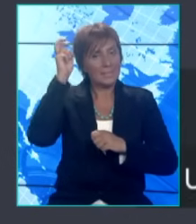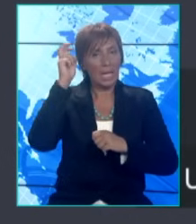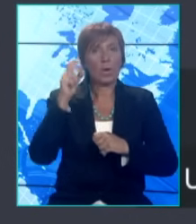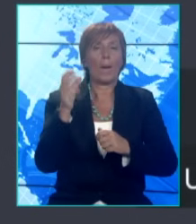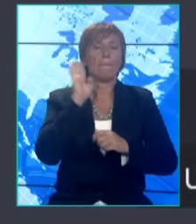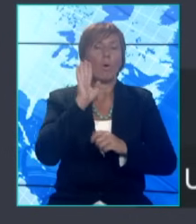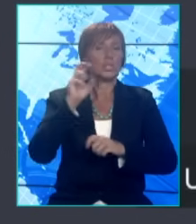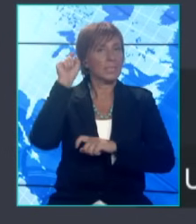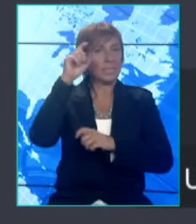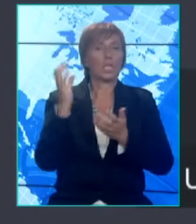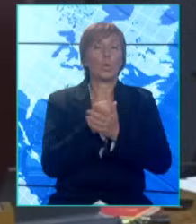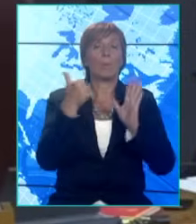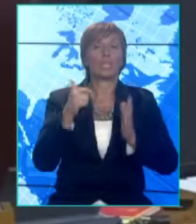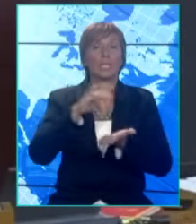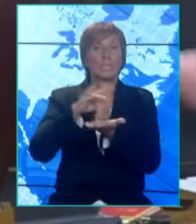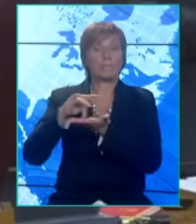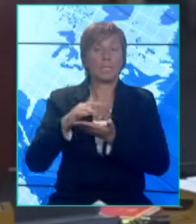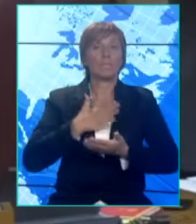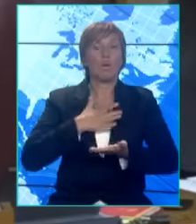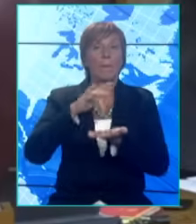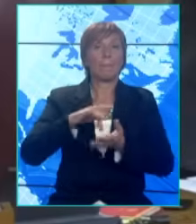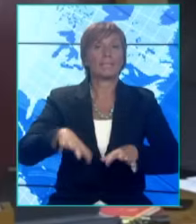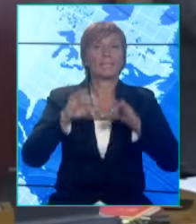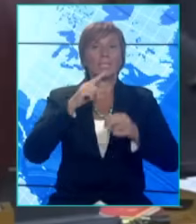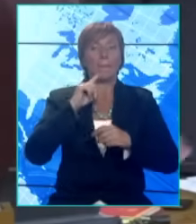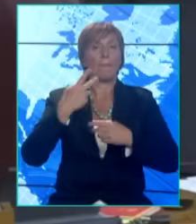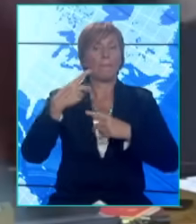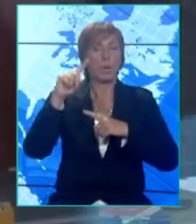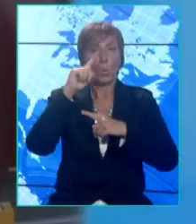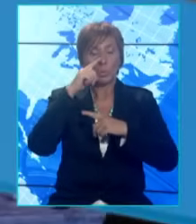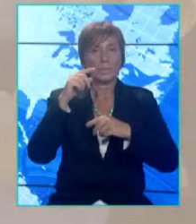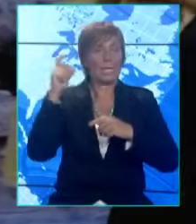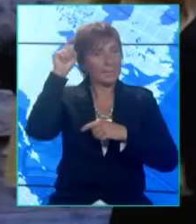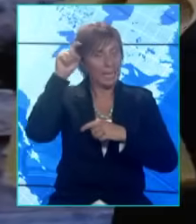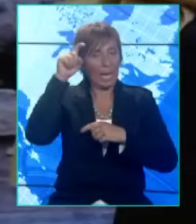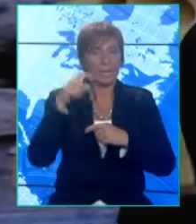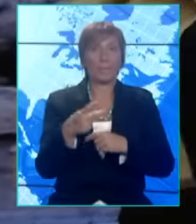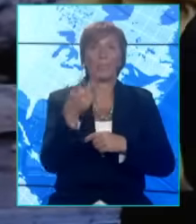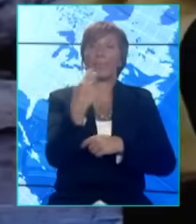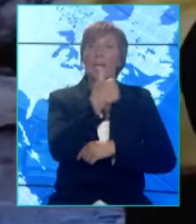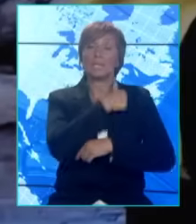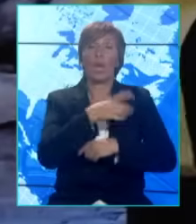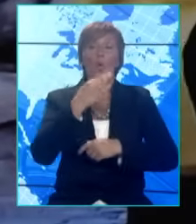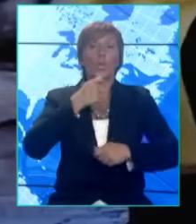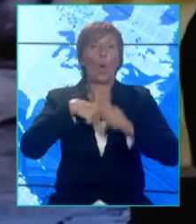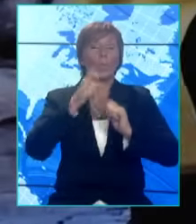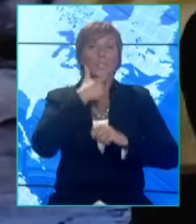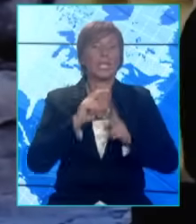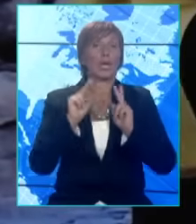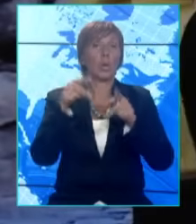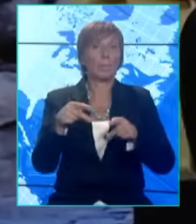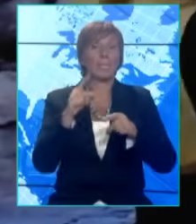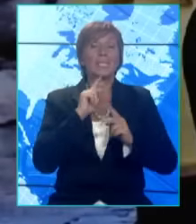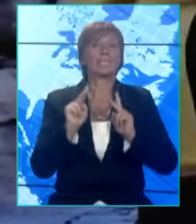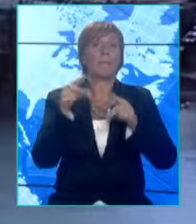Bošnjačka stranka dobila 6 pozicija. Svoje mjesto našle i proruske stranke. 20 godina od obnove Starog mosta.